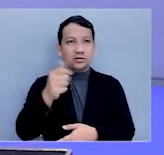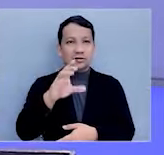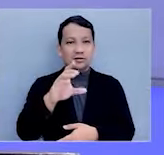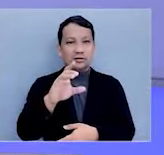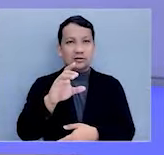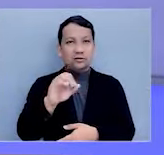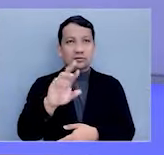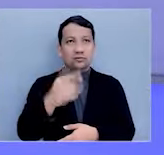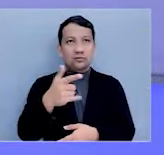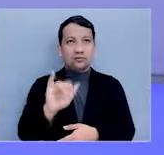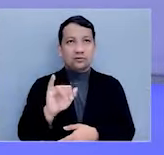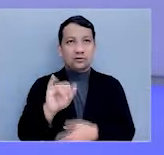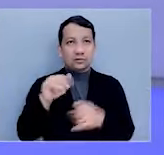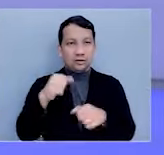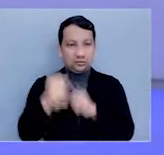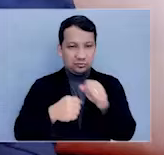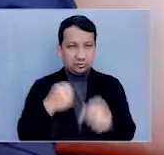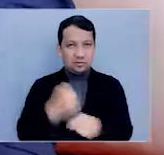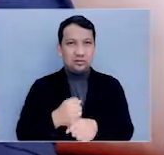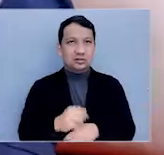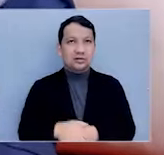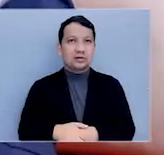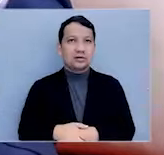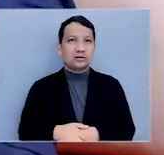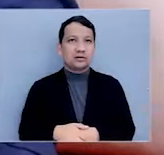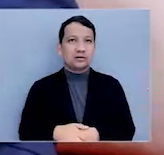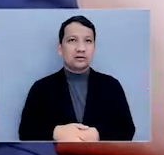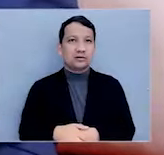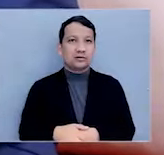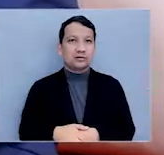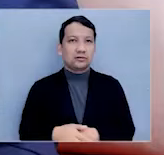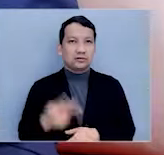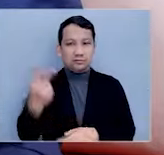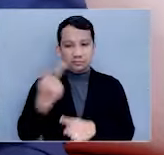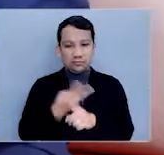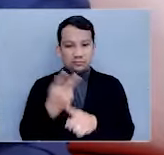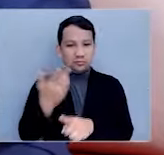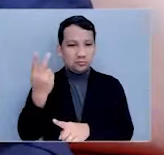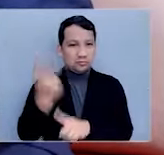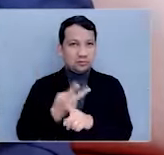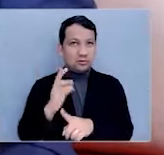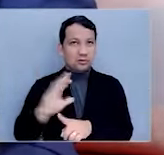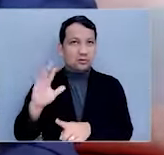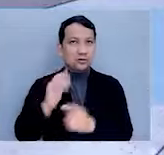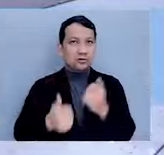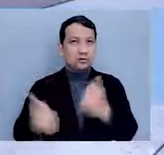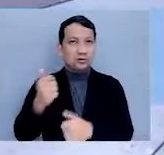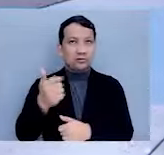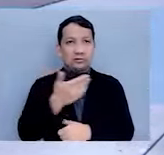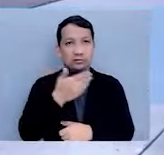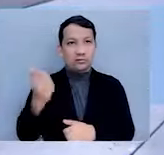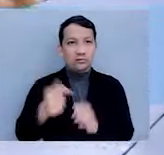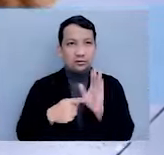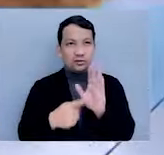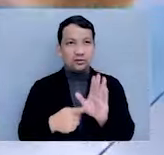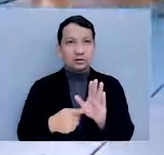the Philippines this year. Wow, grabe. And last, 2 months ago, we won Best in Show in